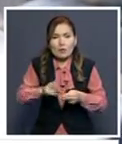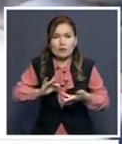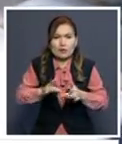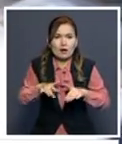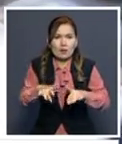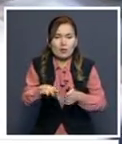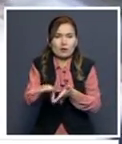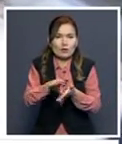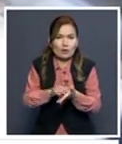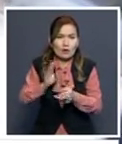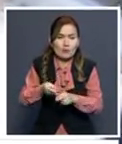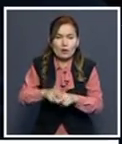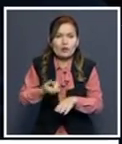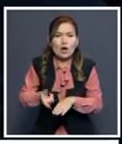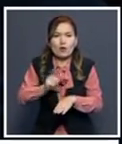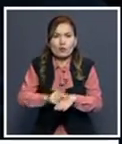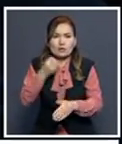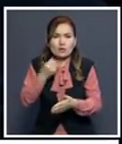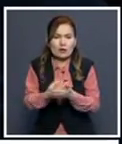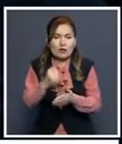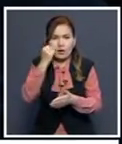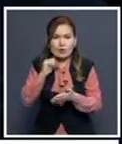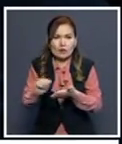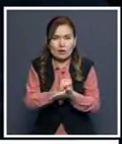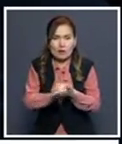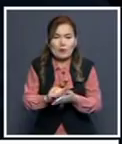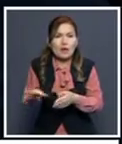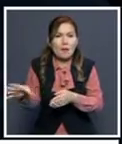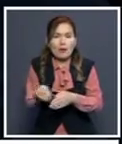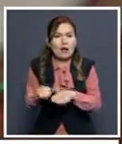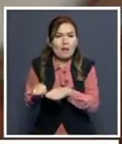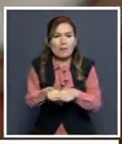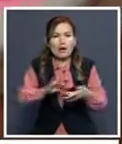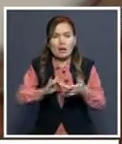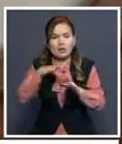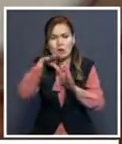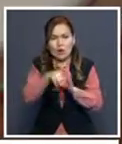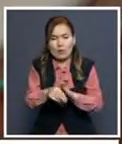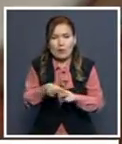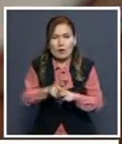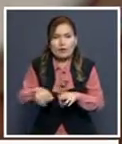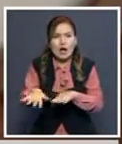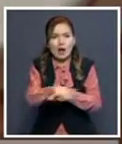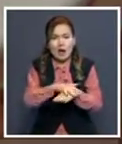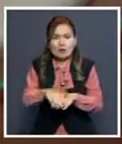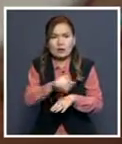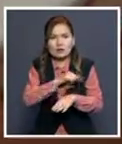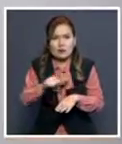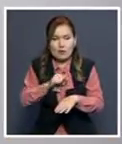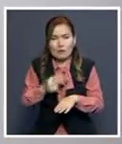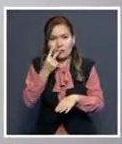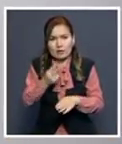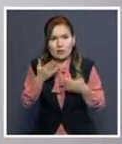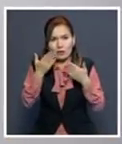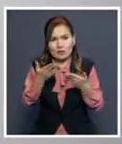үшін тиімді. Өйткені таптырмайтын құжаттардың бәрі бірыңғай электрондық порталға жүктеліп, көпшілікке қол жетімді болмақ. Амангел Титхан,